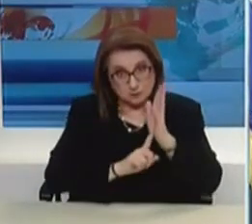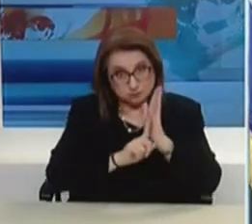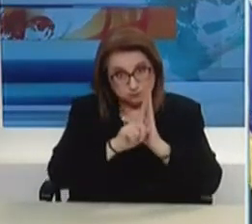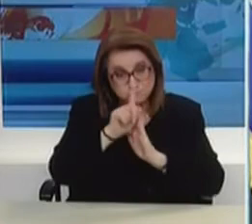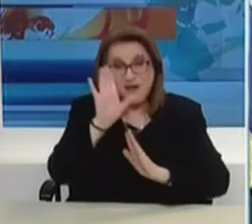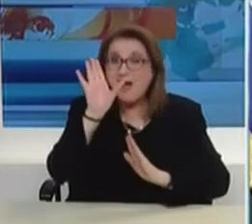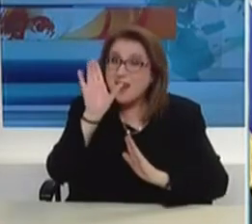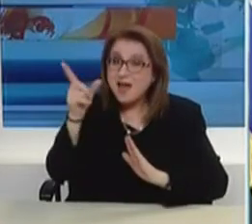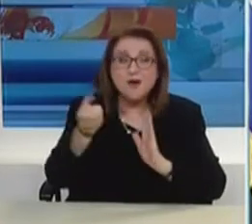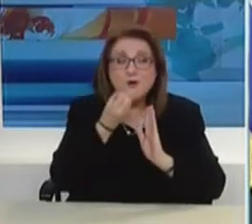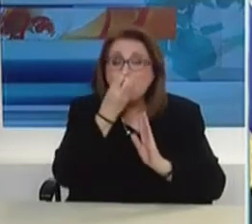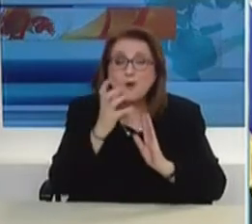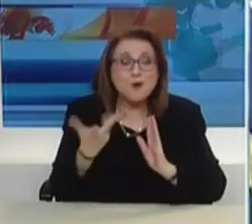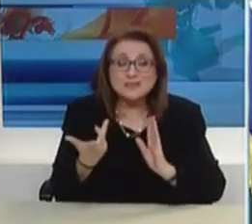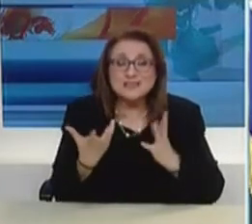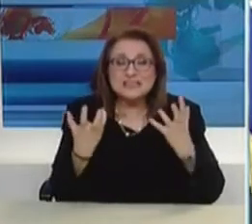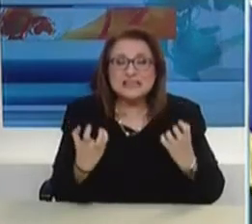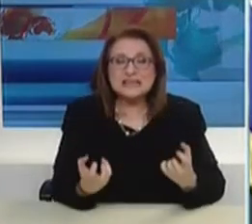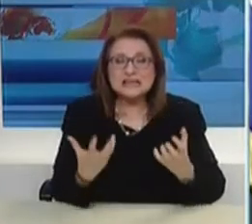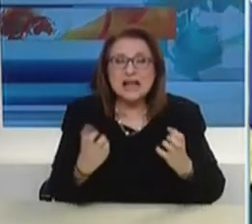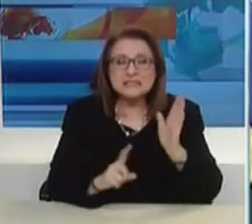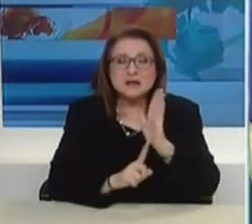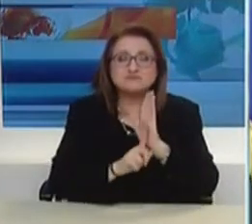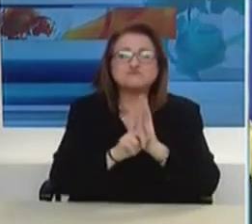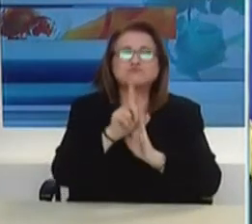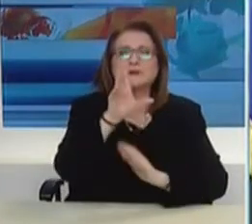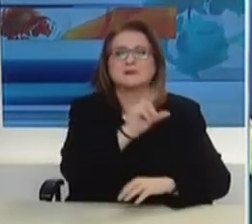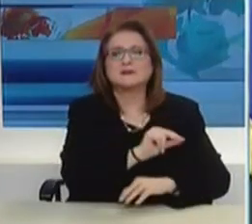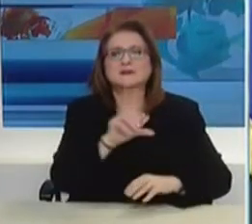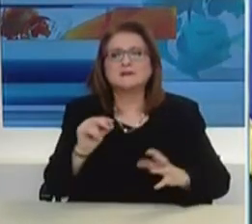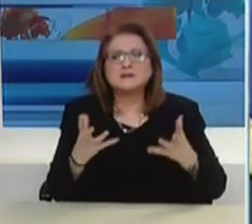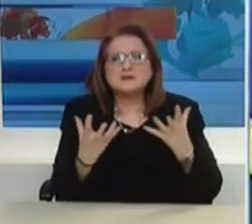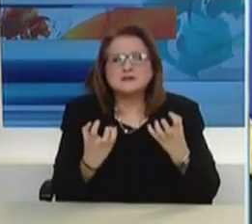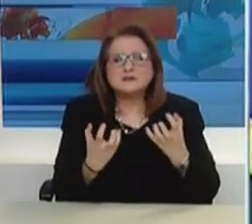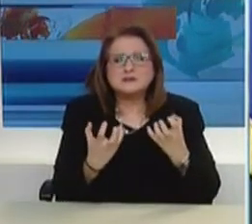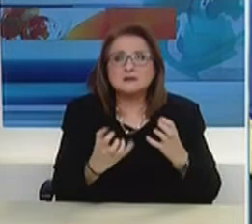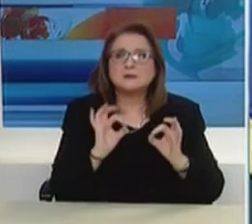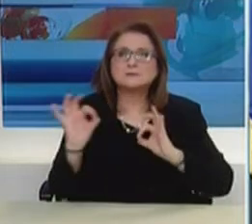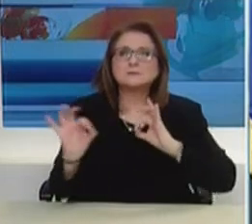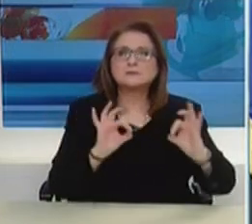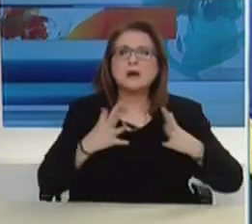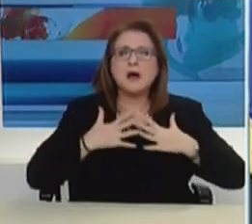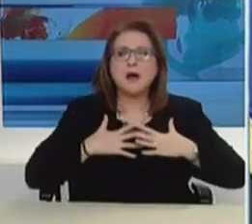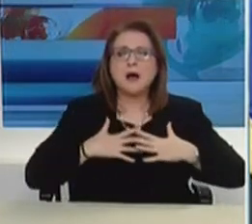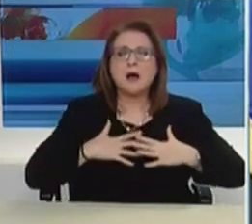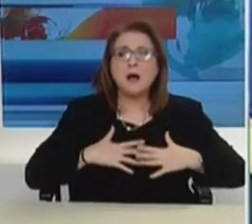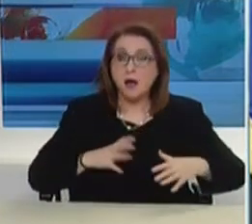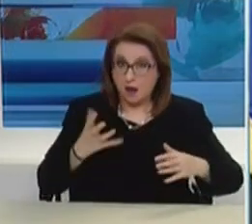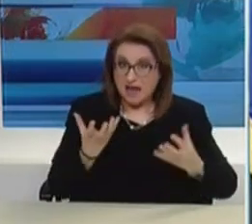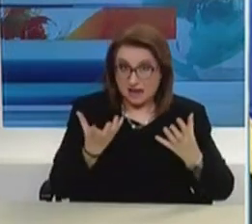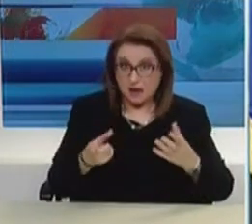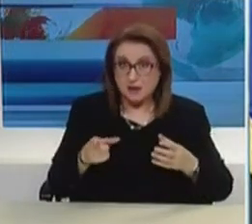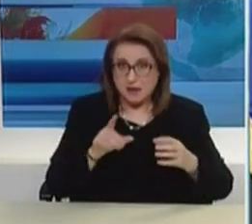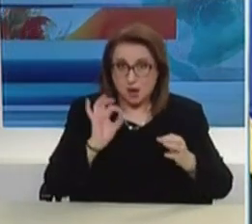αρκετή υγρασία, ζουν μια επάνωδο του ιού, η οποία οφείλεται βέβαια και στην